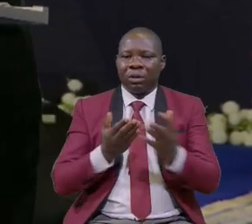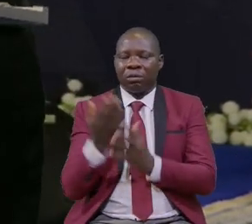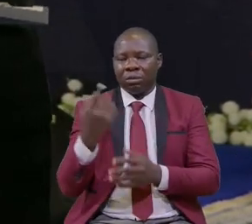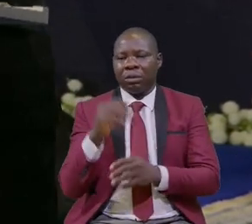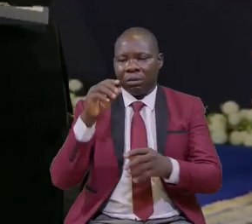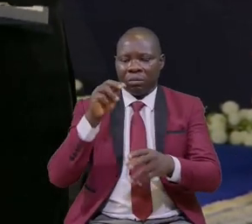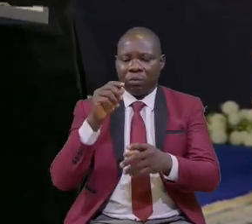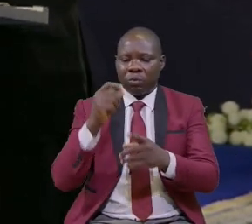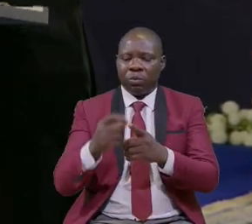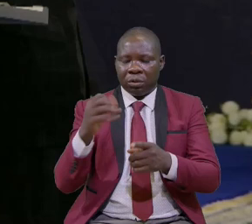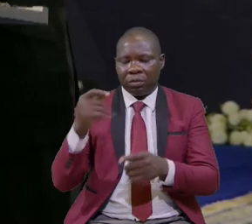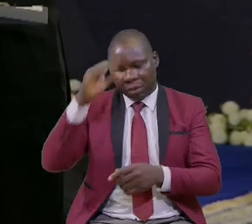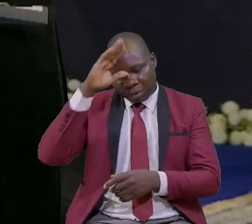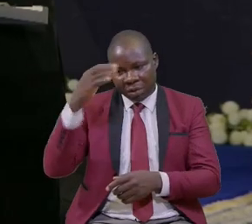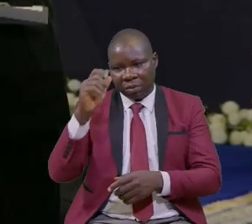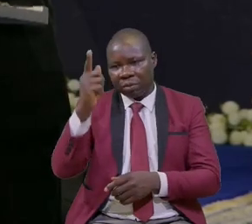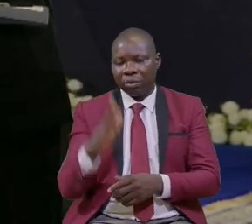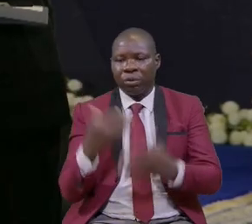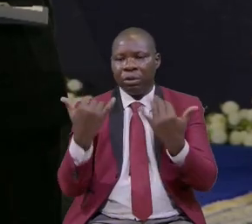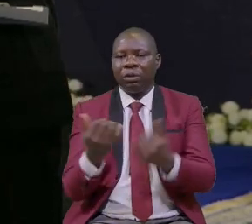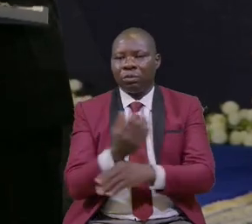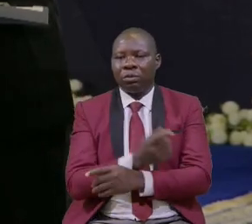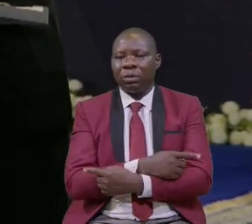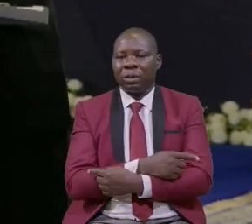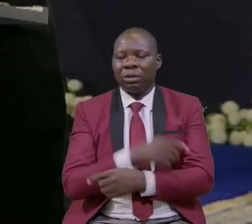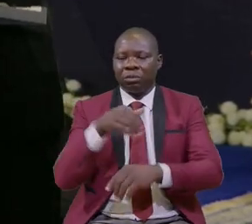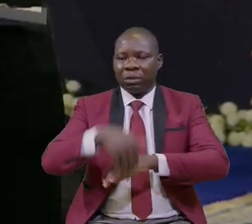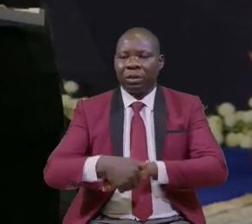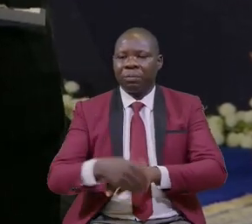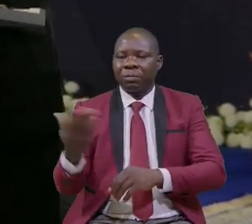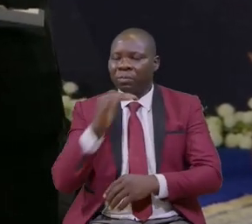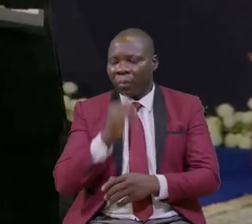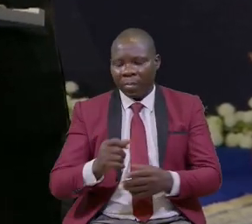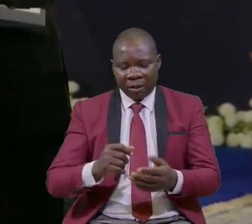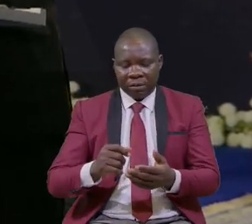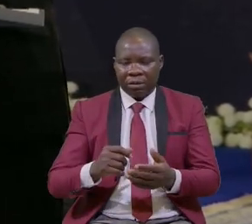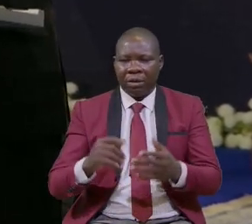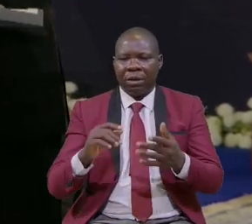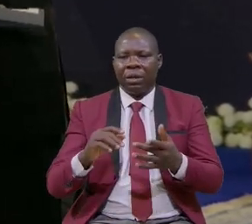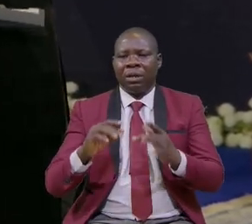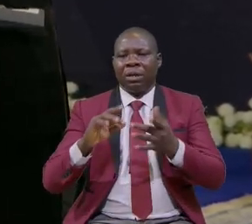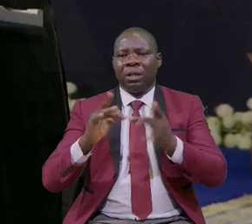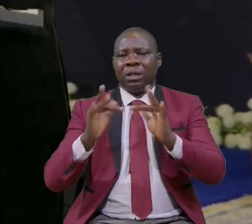soir, s'il vous plaît, il y a un lien qui va s'afficher.